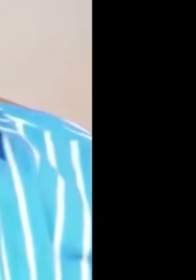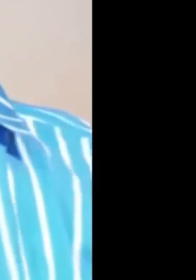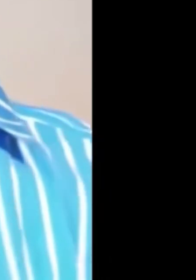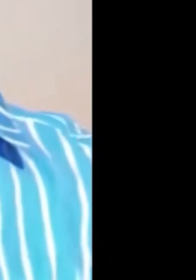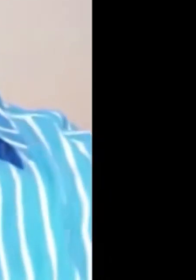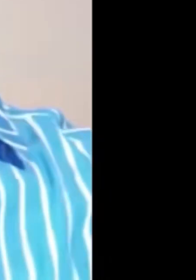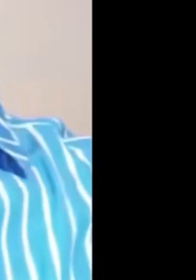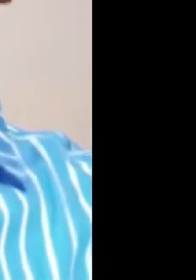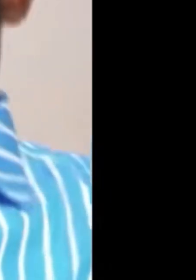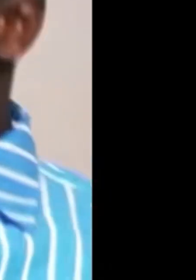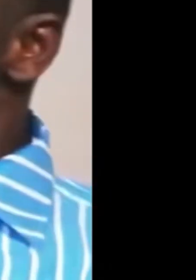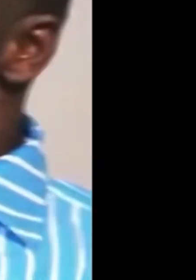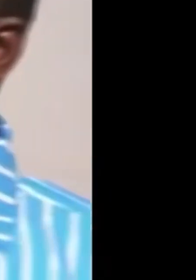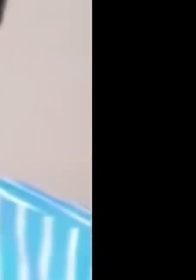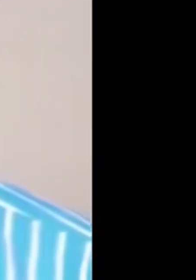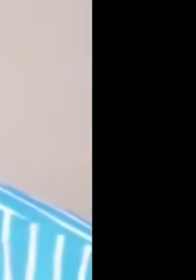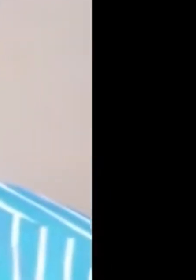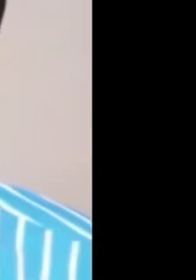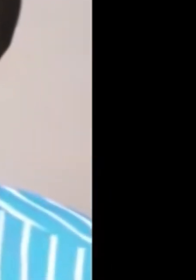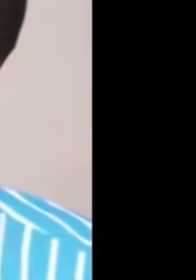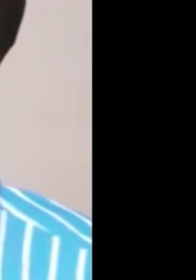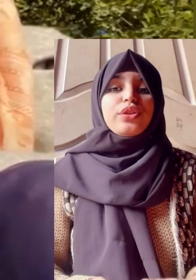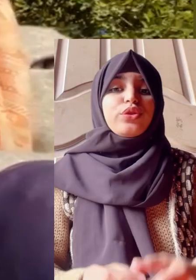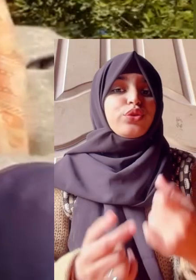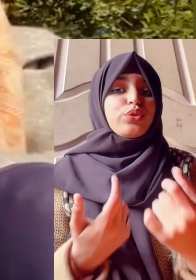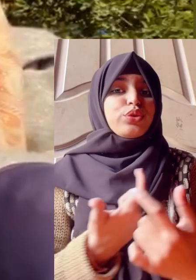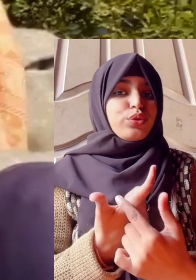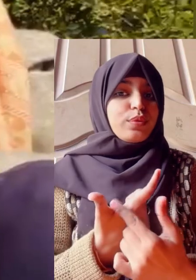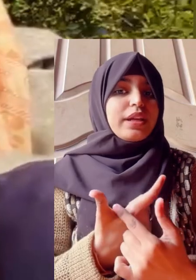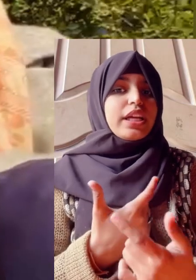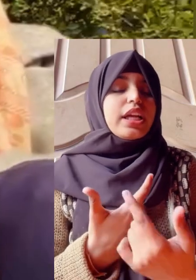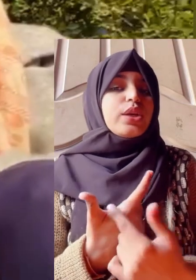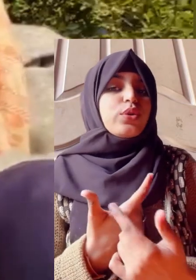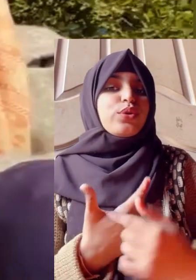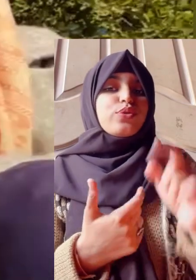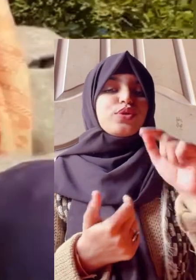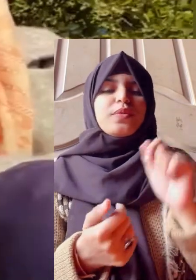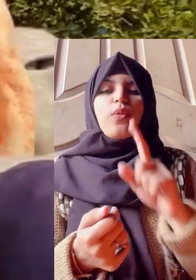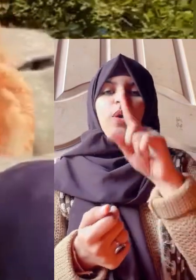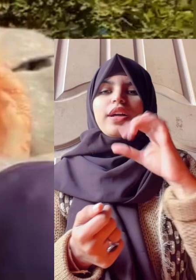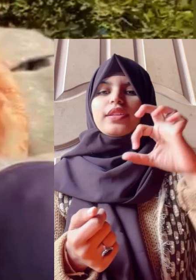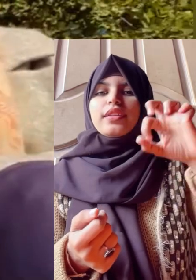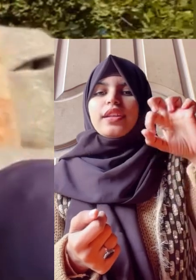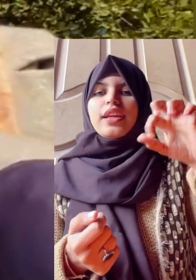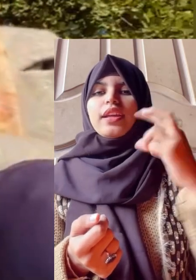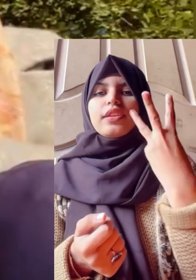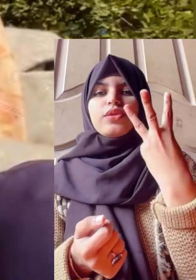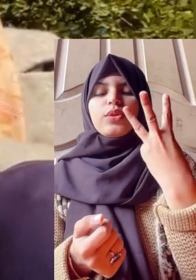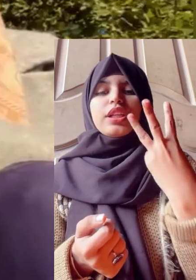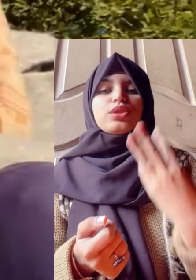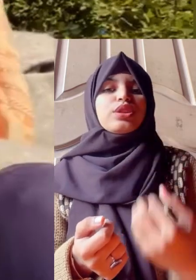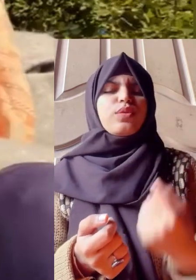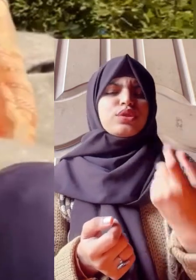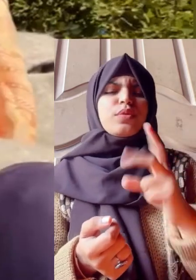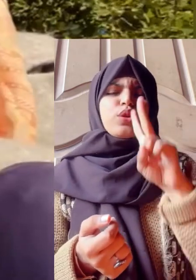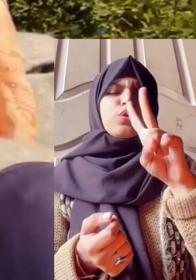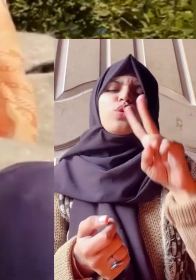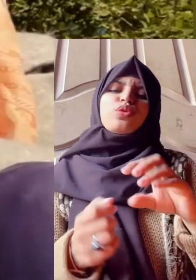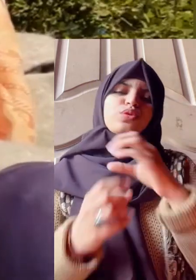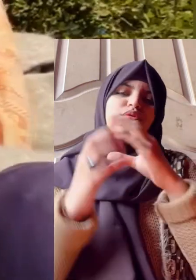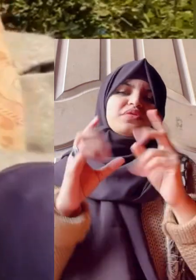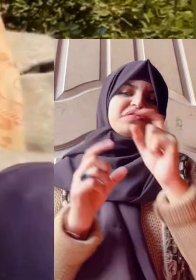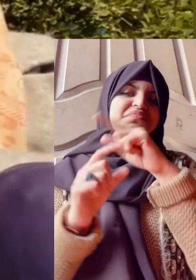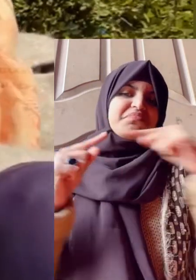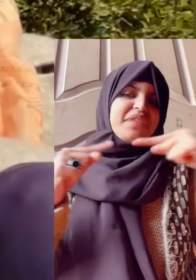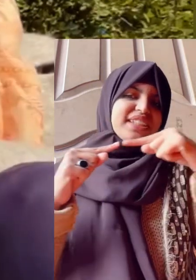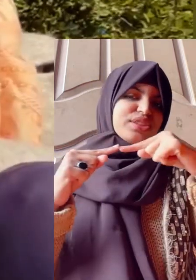my God! Wow! पूरे 183 थे। हाँ 183 थे। 2 लोगों ने अनसब्सक्राइब